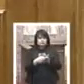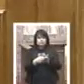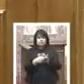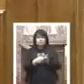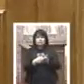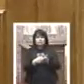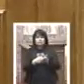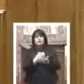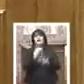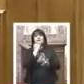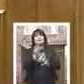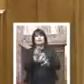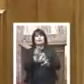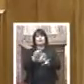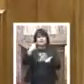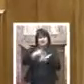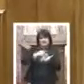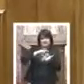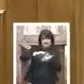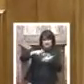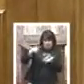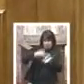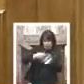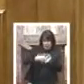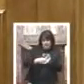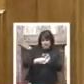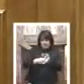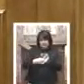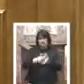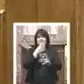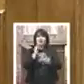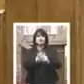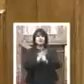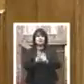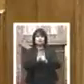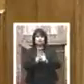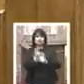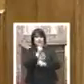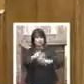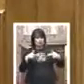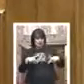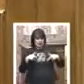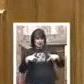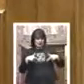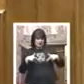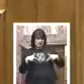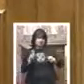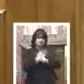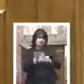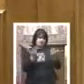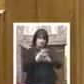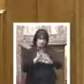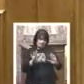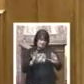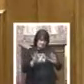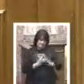να έχουν υψηλές εισφορές. Με δύο λόγια, καταλύεται πλήρως ο κοινωνικός χαρακτήρας που είναι αυτονόητα